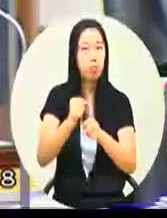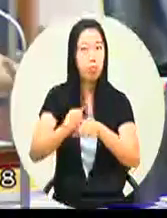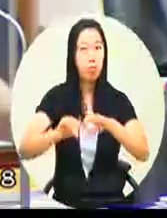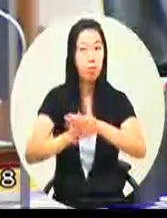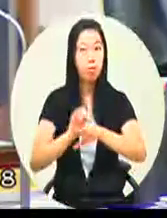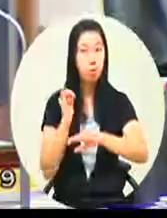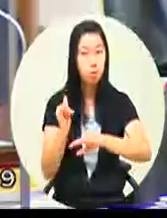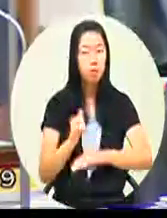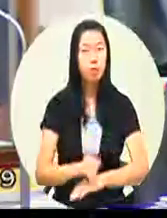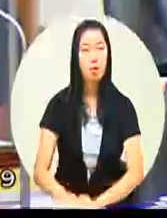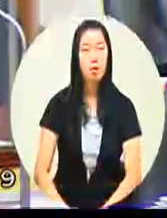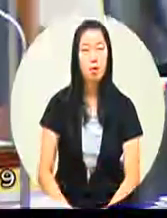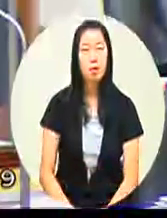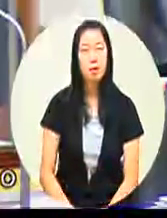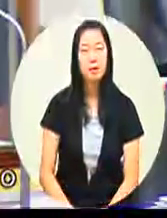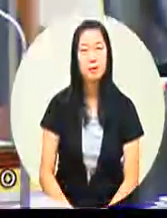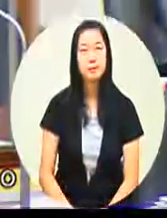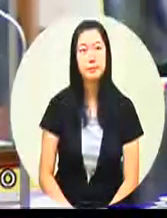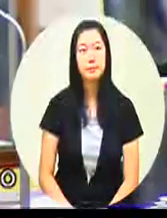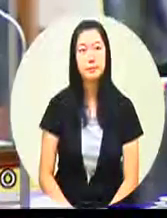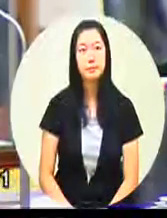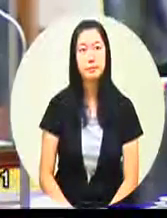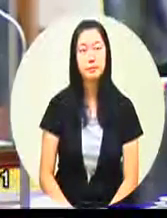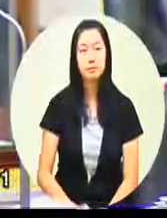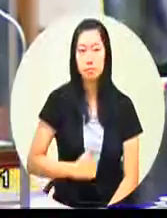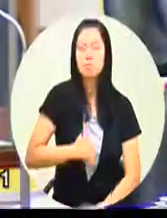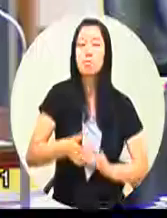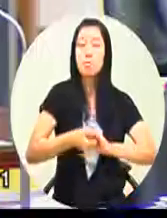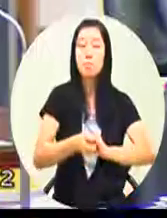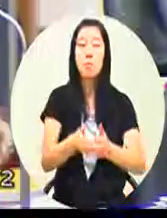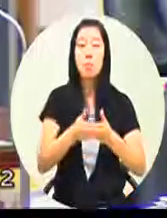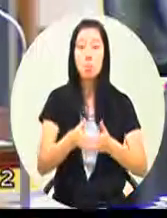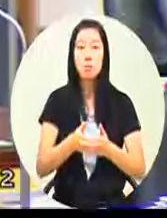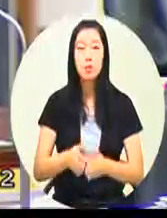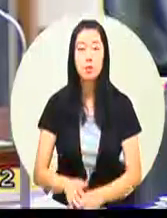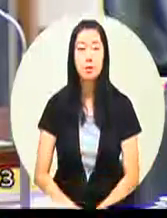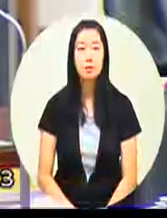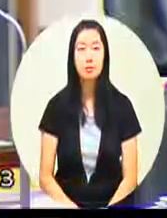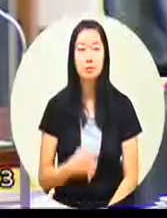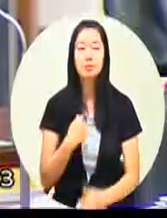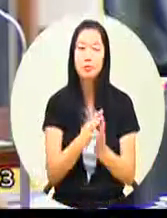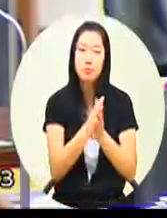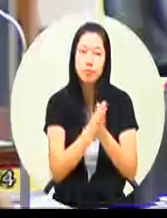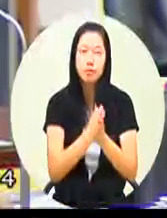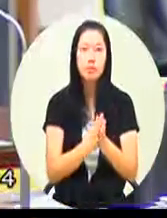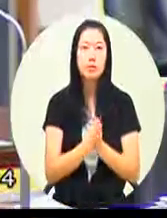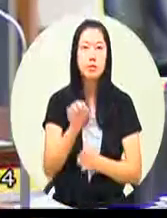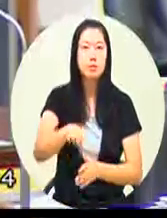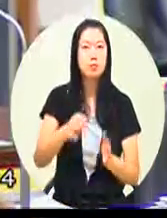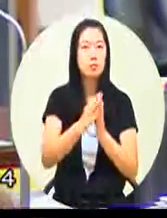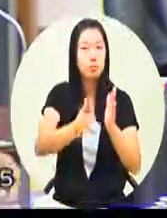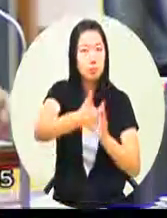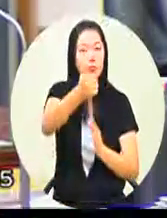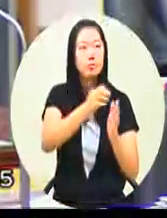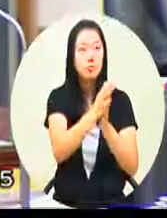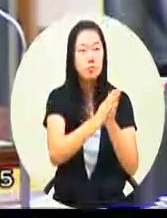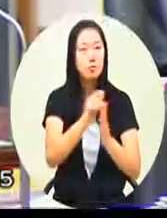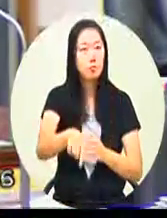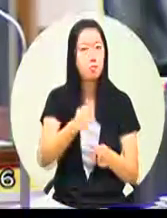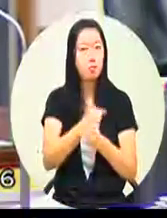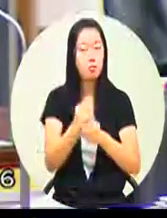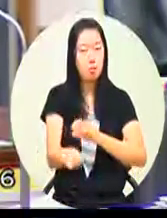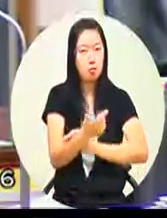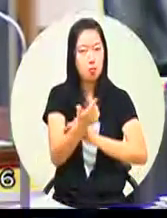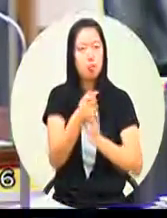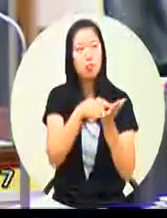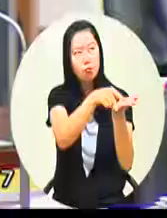了，那确实有也是有它的必要性，所以再次拜托我们局长哈，尽快把